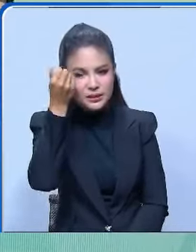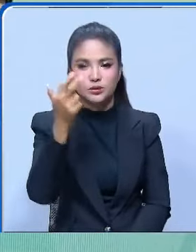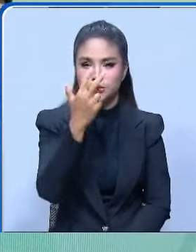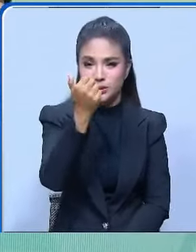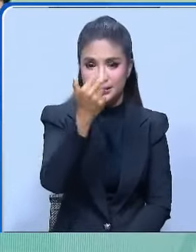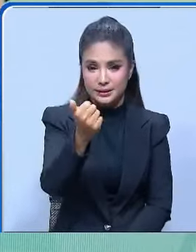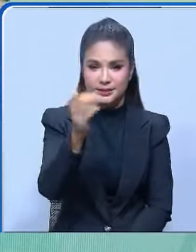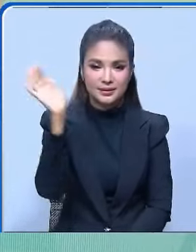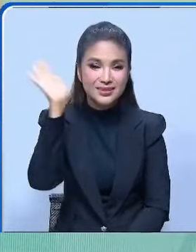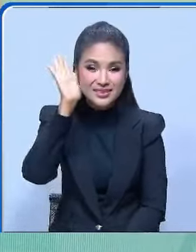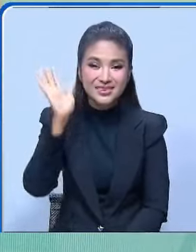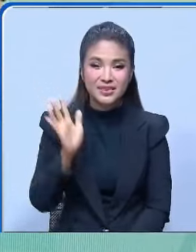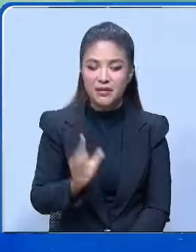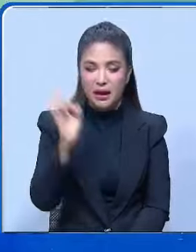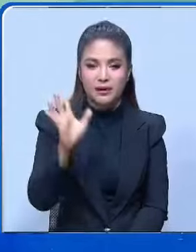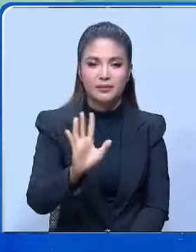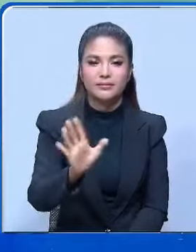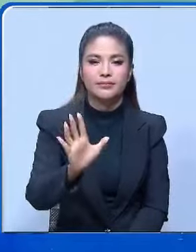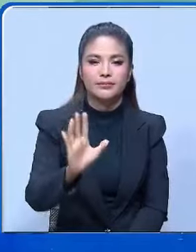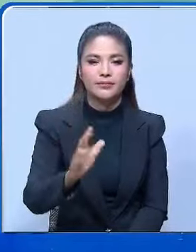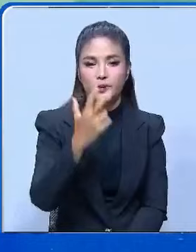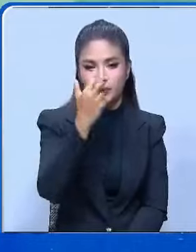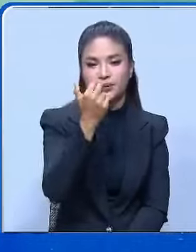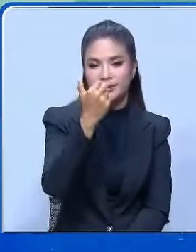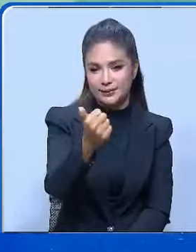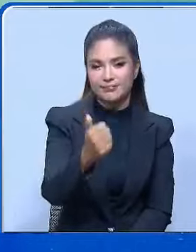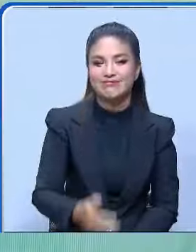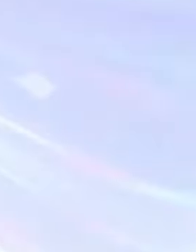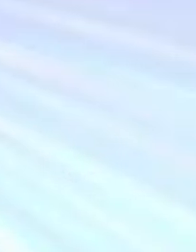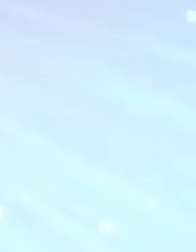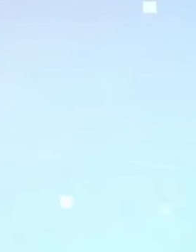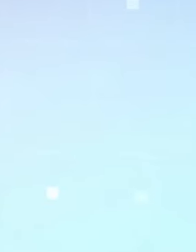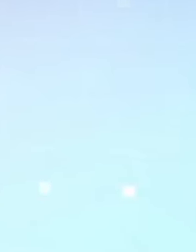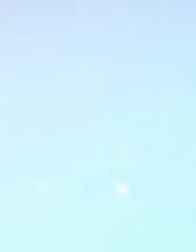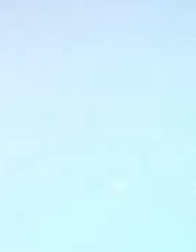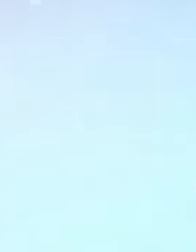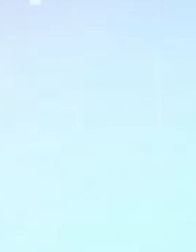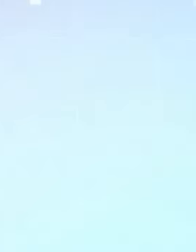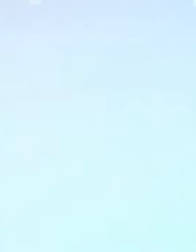ม่ได้บอกนะว่าเชื่อถือไม่ได้แต่ว่ายังไงก็อยากให้ตรวจสอบให้ดีนะคะ ใช่ค่ะ